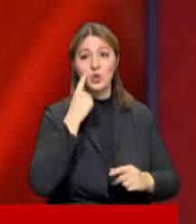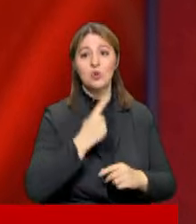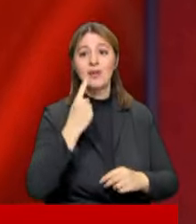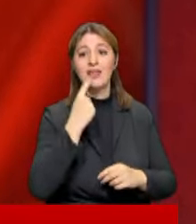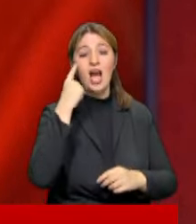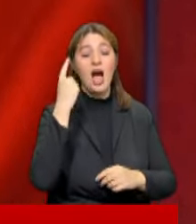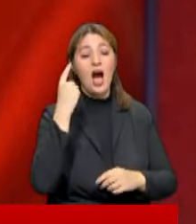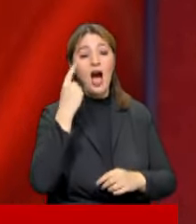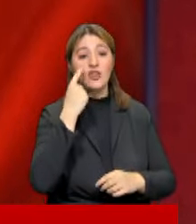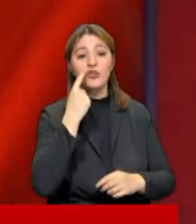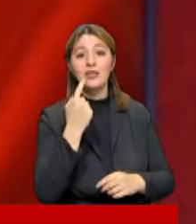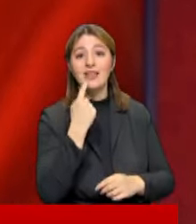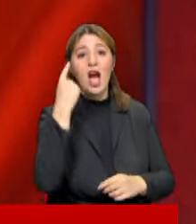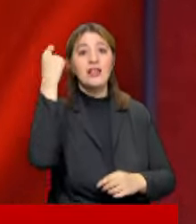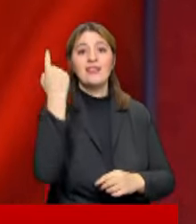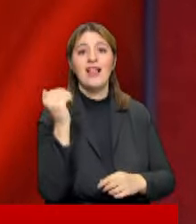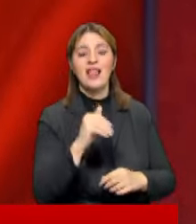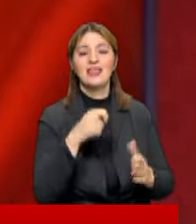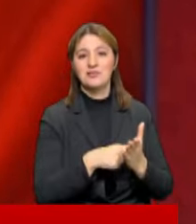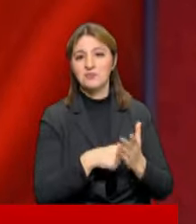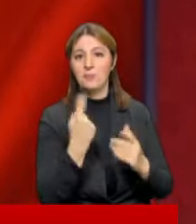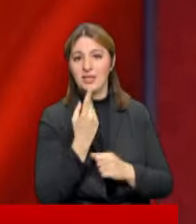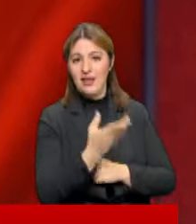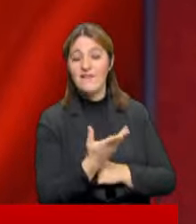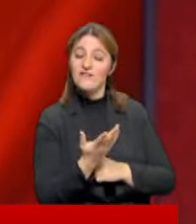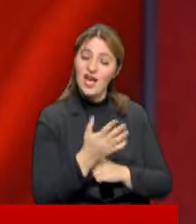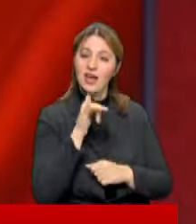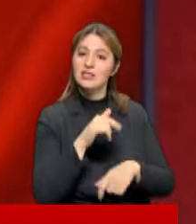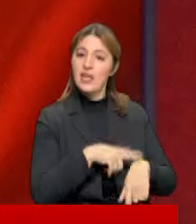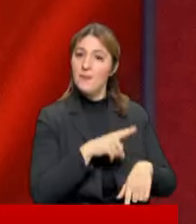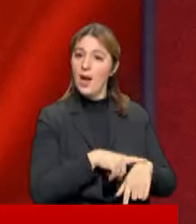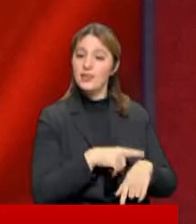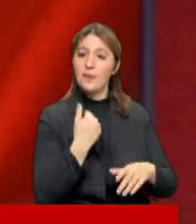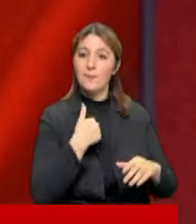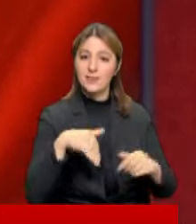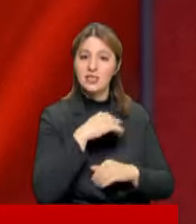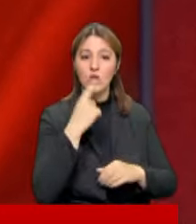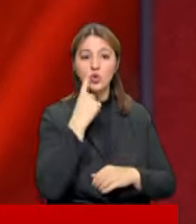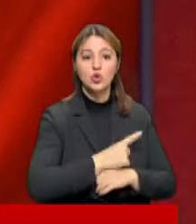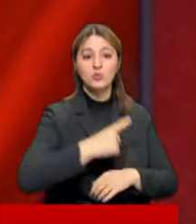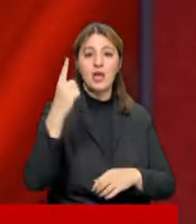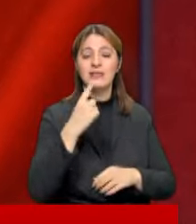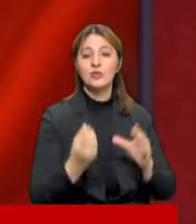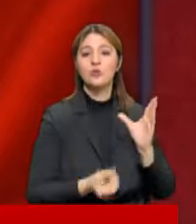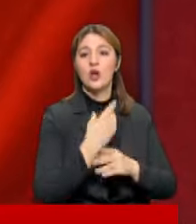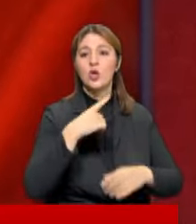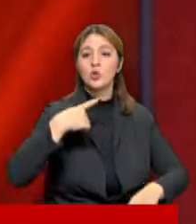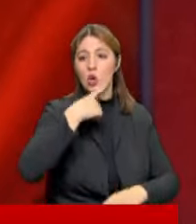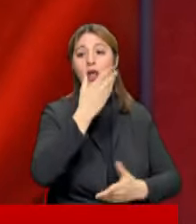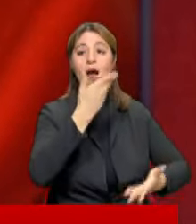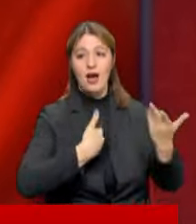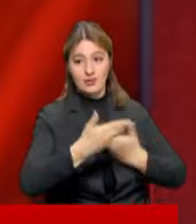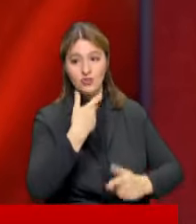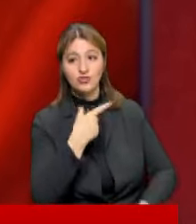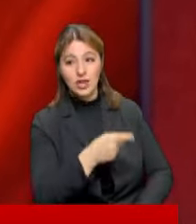denildiğinde Atatürk denildiğinde akla ilk gelen isimlerden birisi ve aynı zamanda bize cumhuriyetin kurul zorluklarını